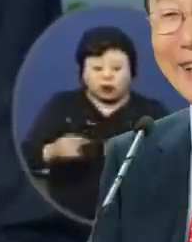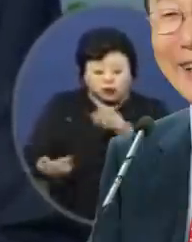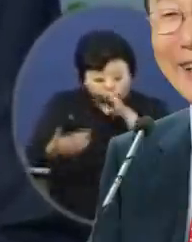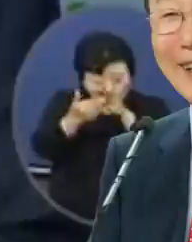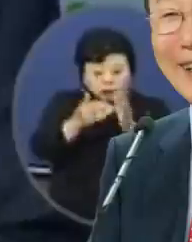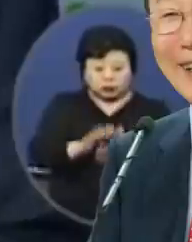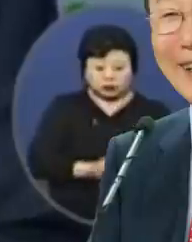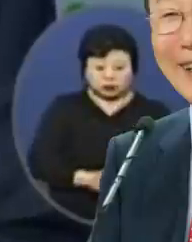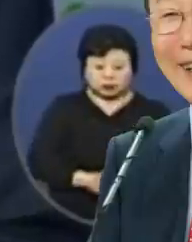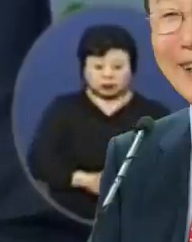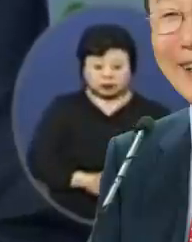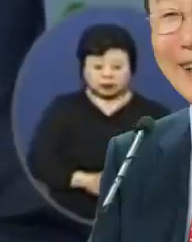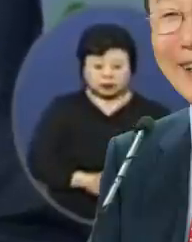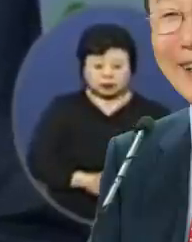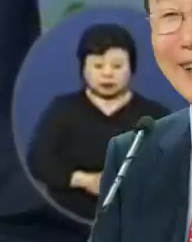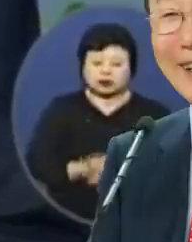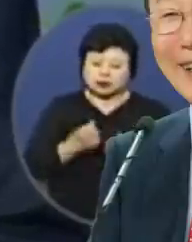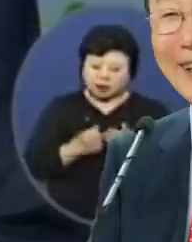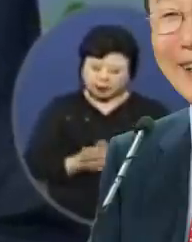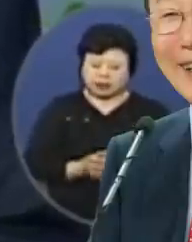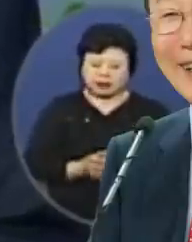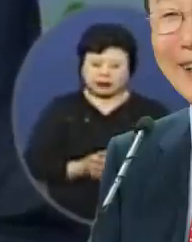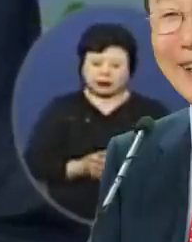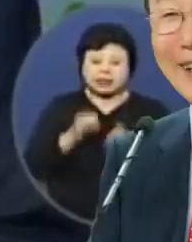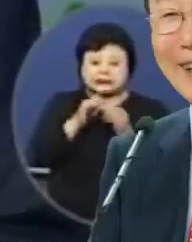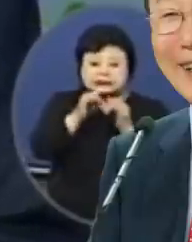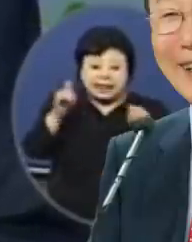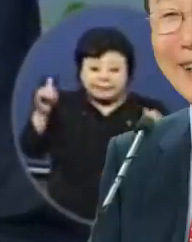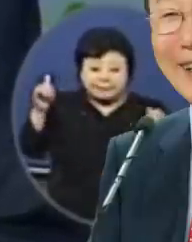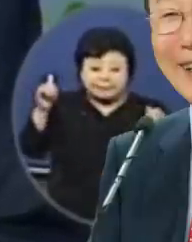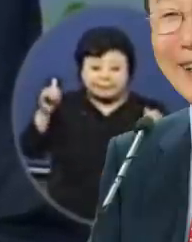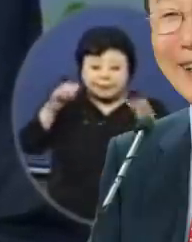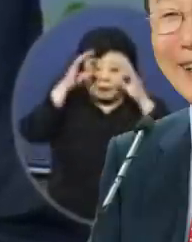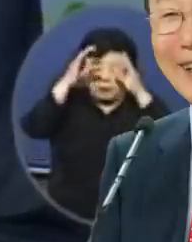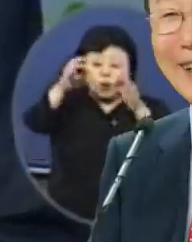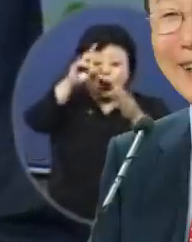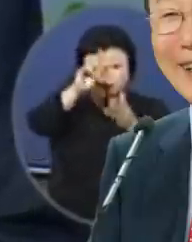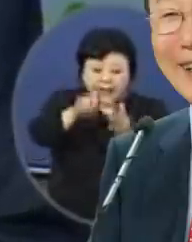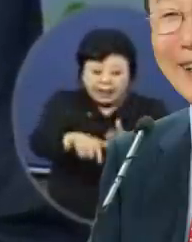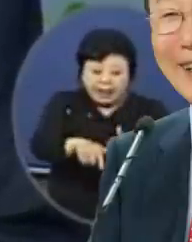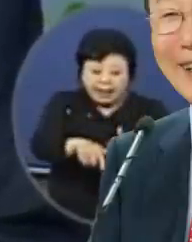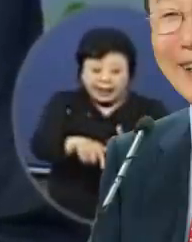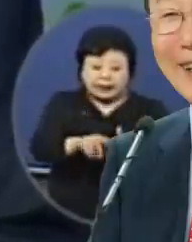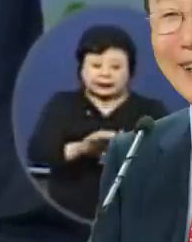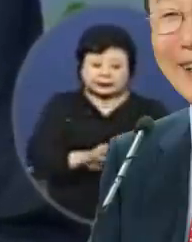것입니다. 이러므로 여러분 우리가 사람을 볼 때